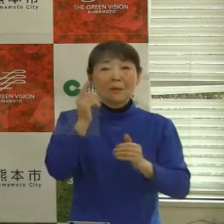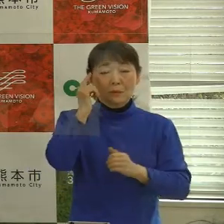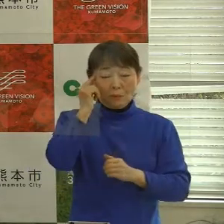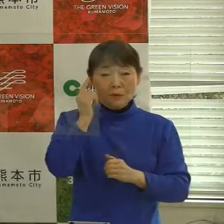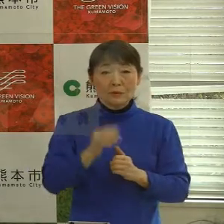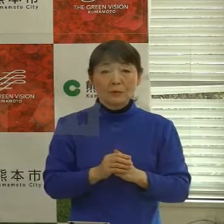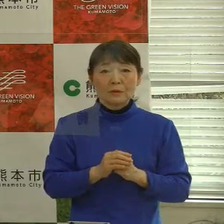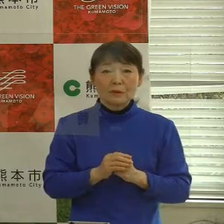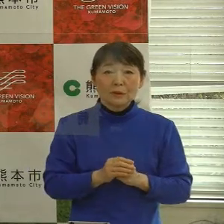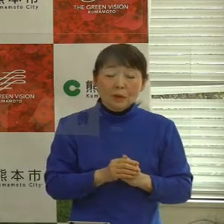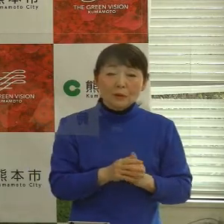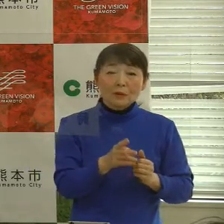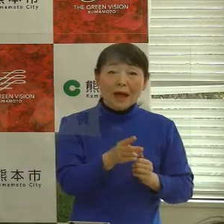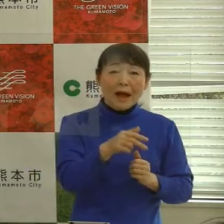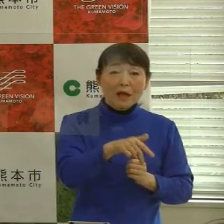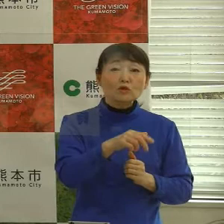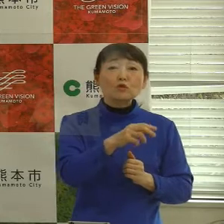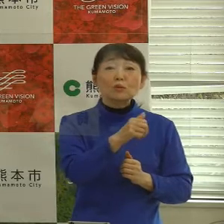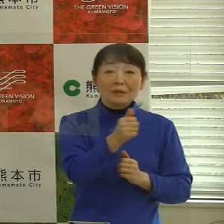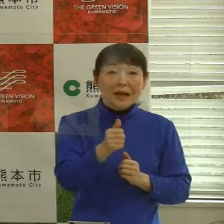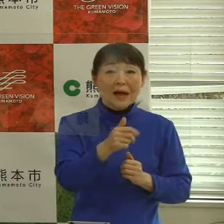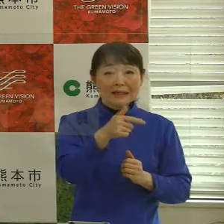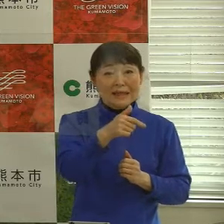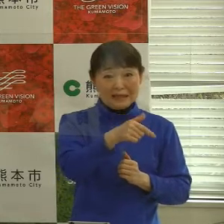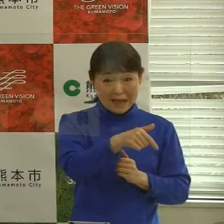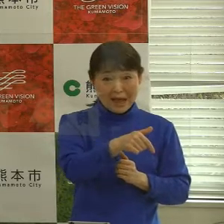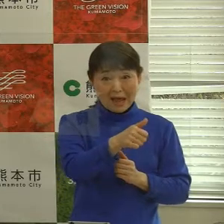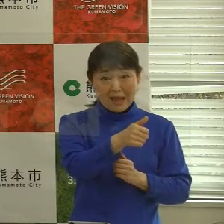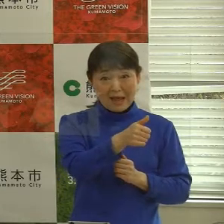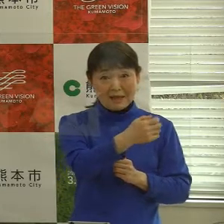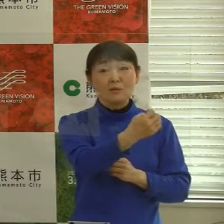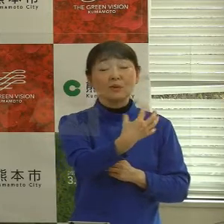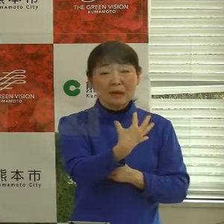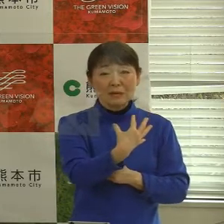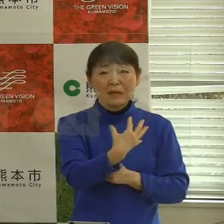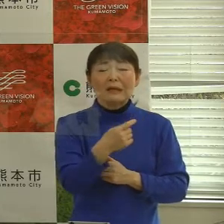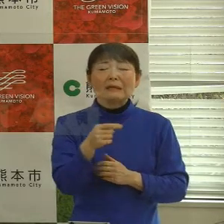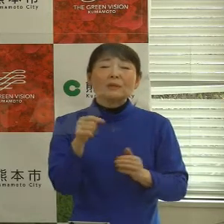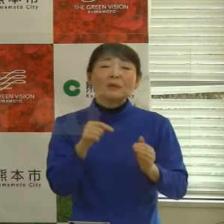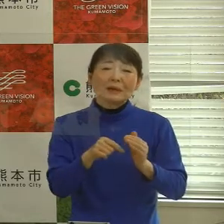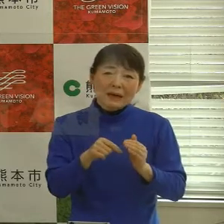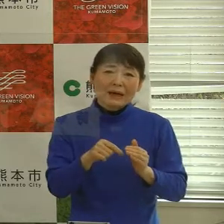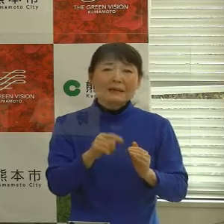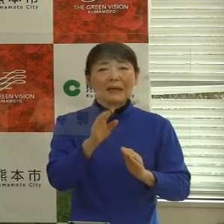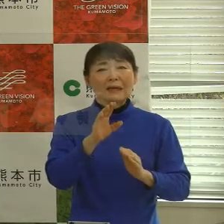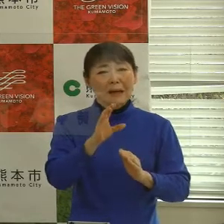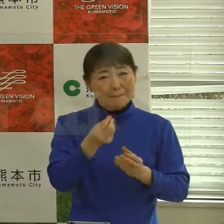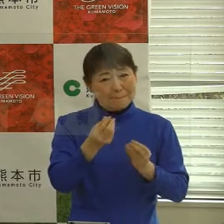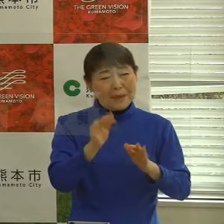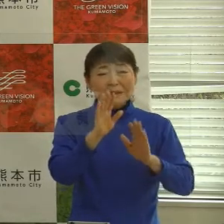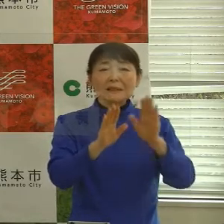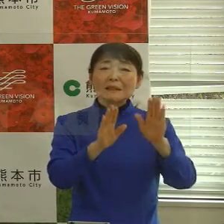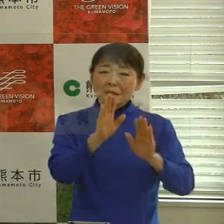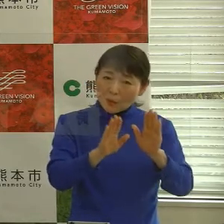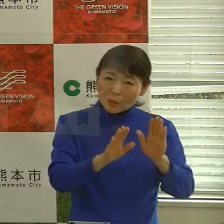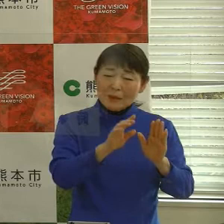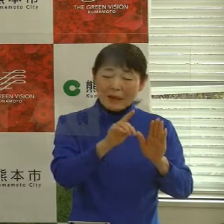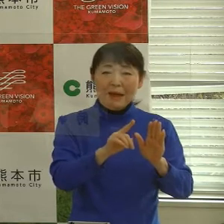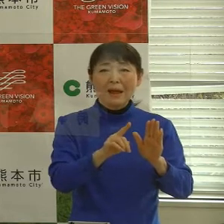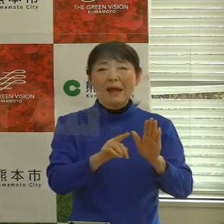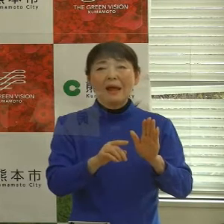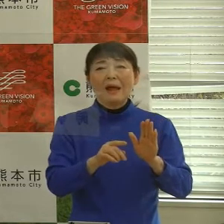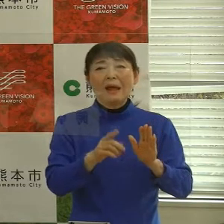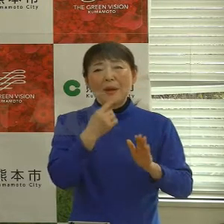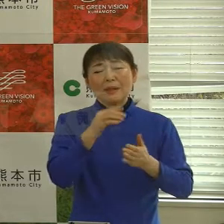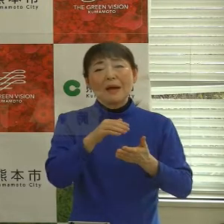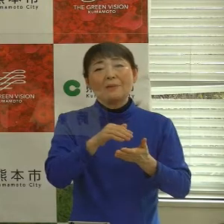ただ蓮田先生もおっしゃっている通りですね、そうは言ったってなかなか事情的にですね、まあ、これは